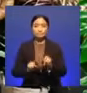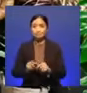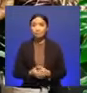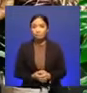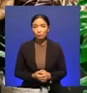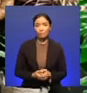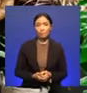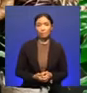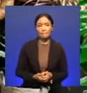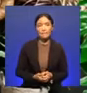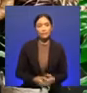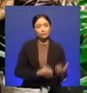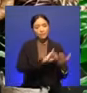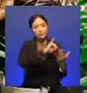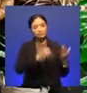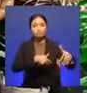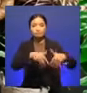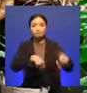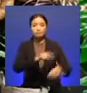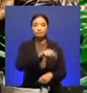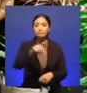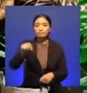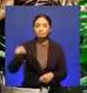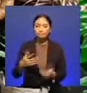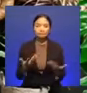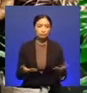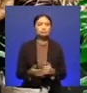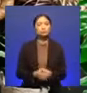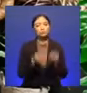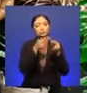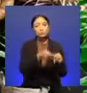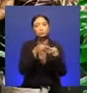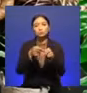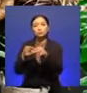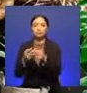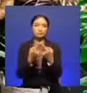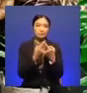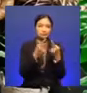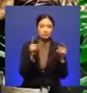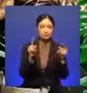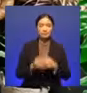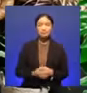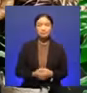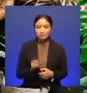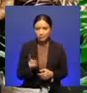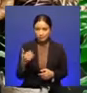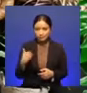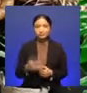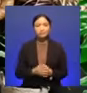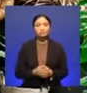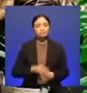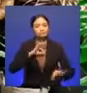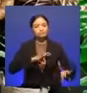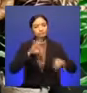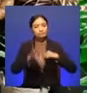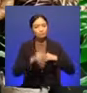ราะว่าในแต่ละพื้นที่เนี่ยครับในแต่ละเซตติ้งพื้นที่เนี่ยมันก็มีความเฉพาะตัวนะครับดังนั้นเลยเนี่ยมันก็เลยต้องอาศัยความเข้าอกเข้า